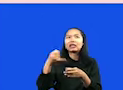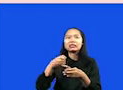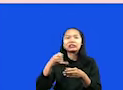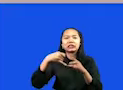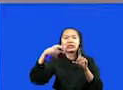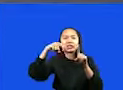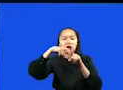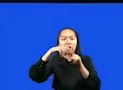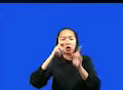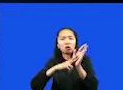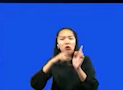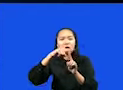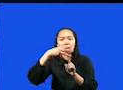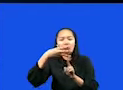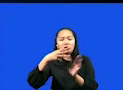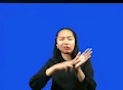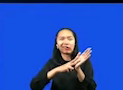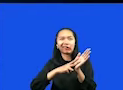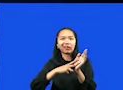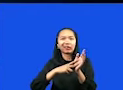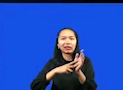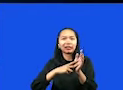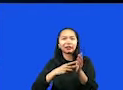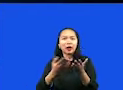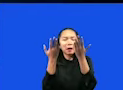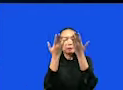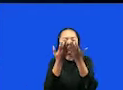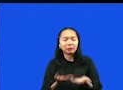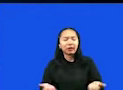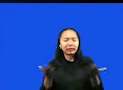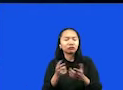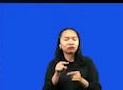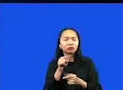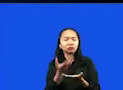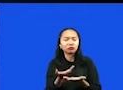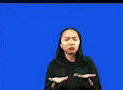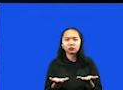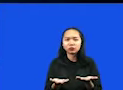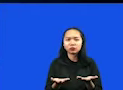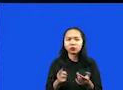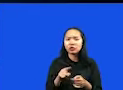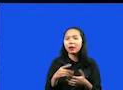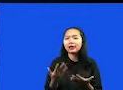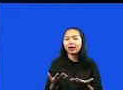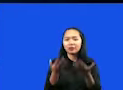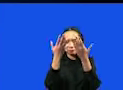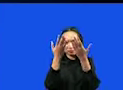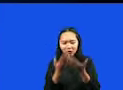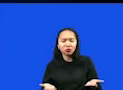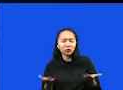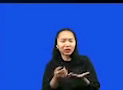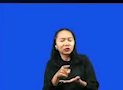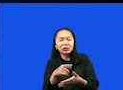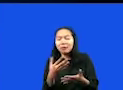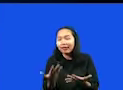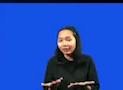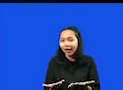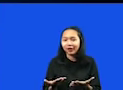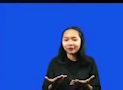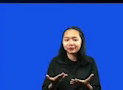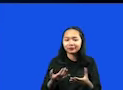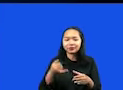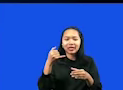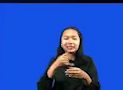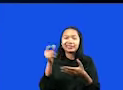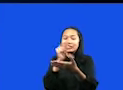Nah kita bisa minta di sini langsung ketik aja Tuhan Yesus memeluk anak-anak Tuhan Yesus memeluk ee mencari domba